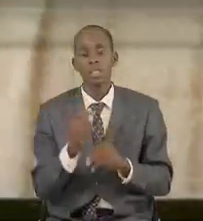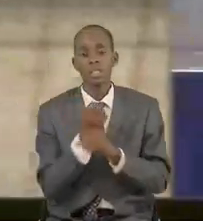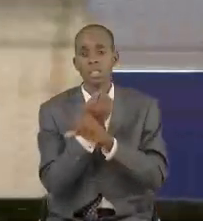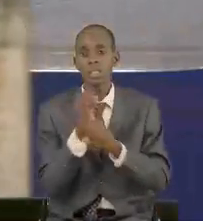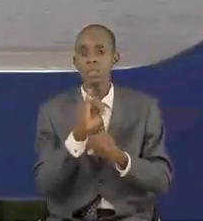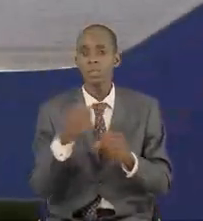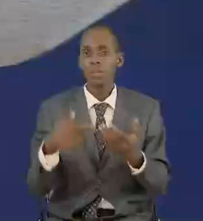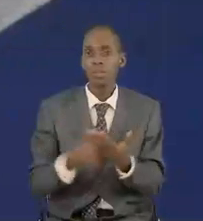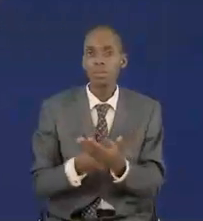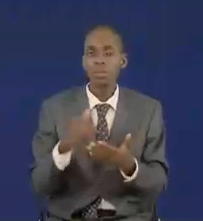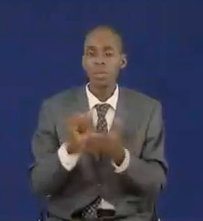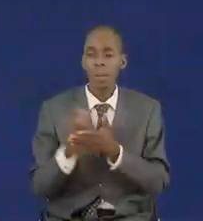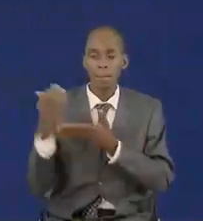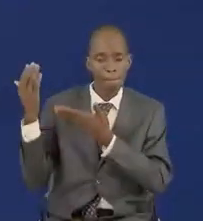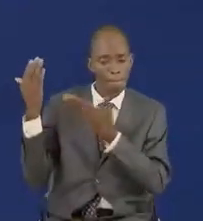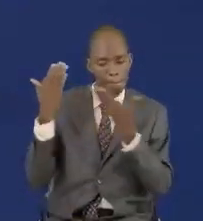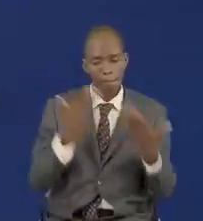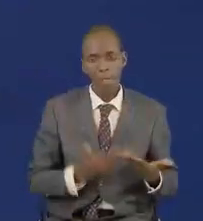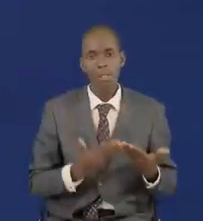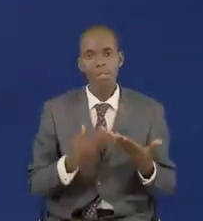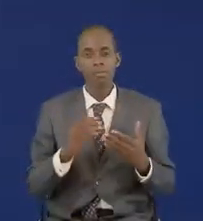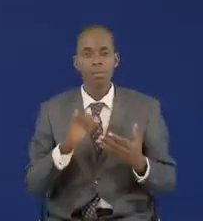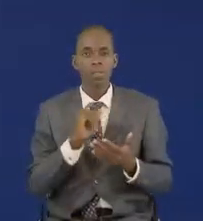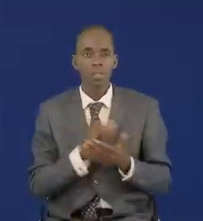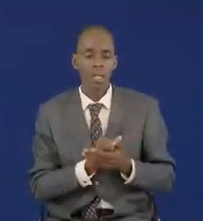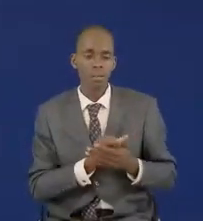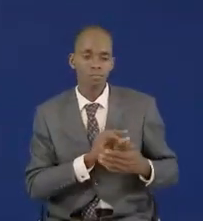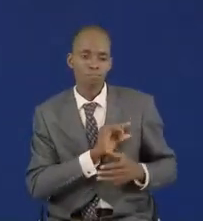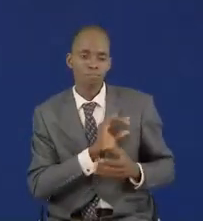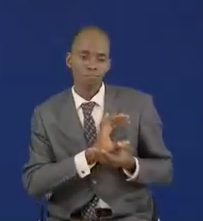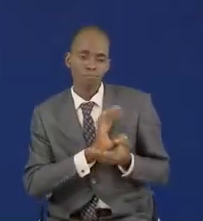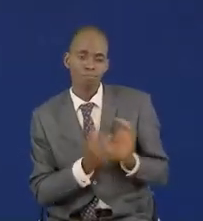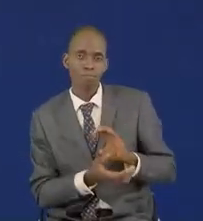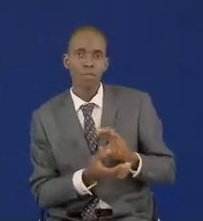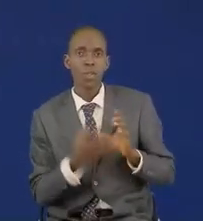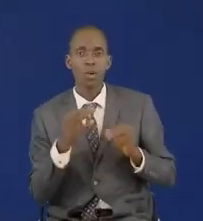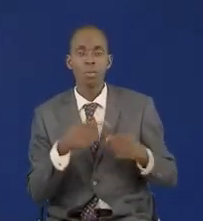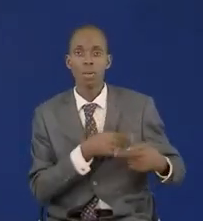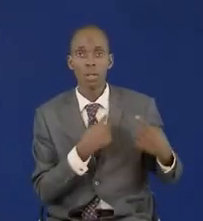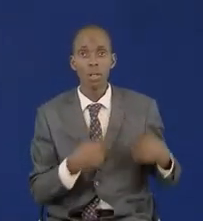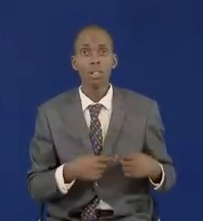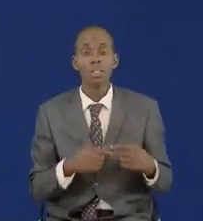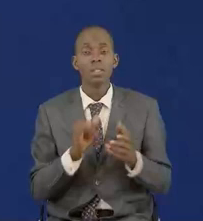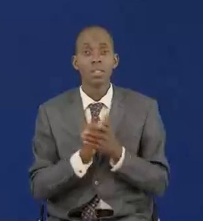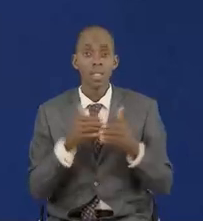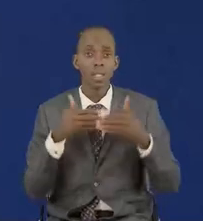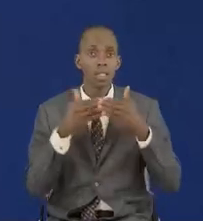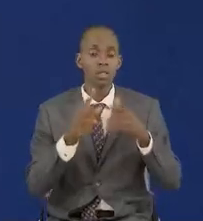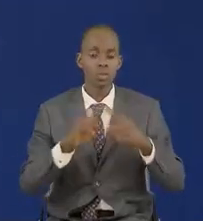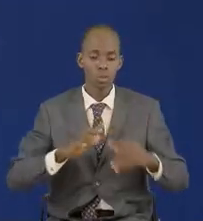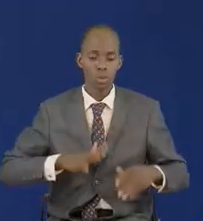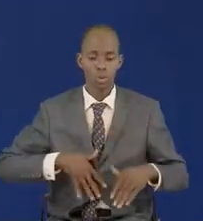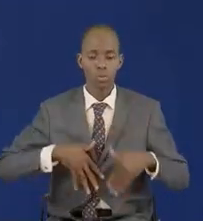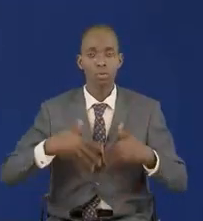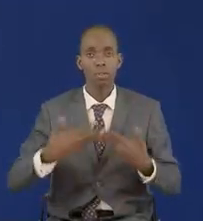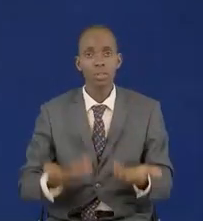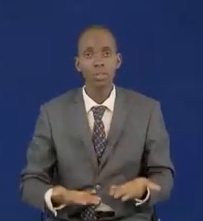l'évangile du salut qui apporte la conviction la conviction du péché qui conduit à la confection